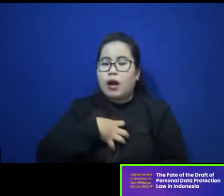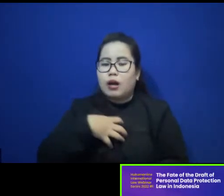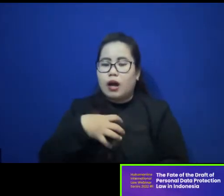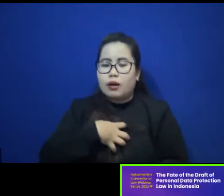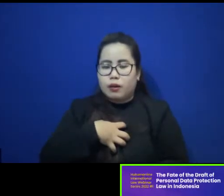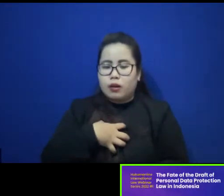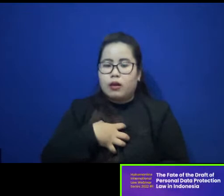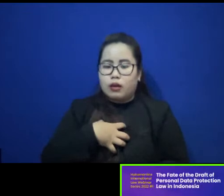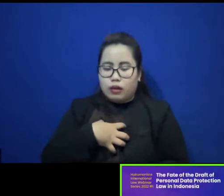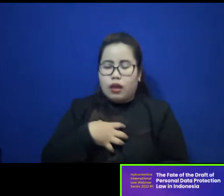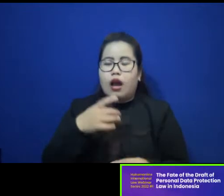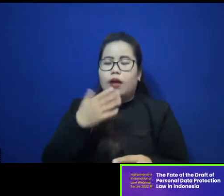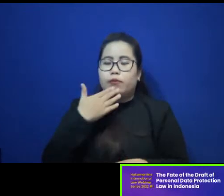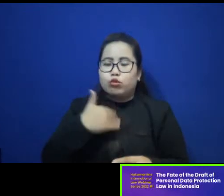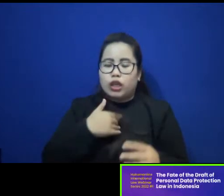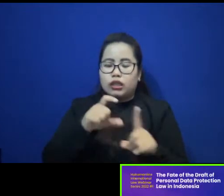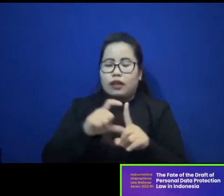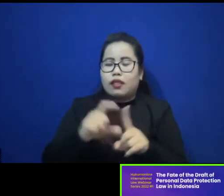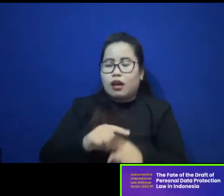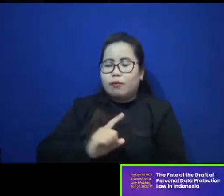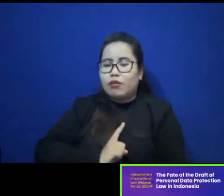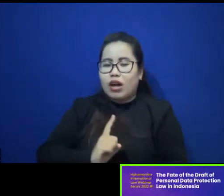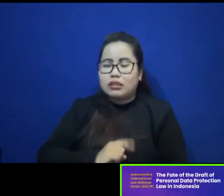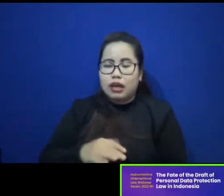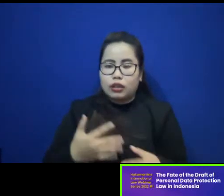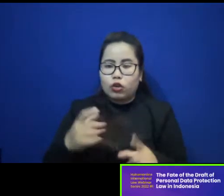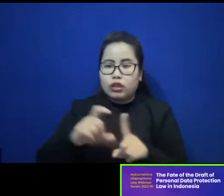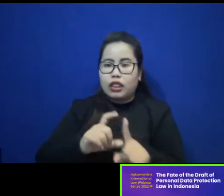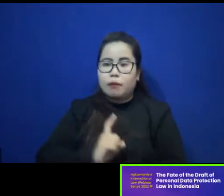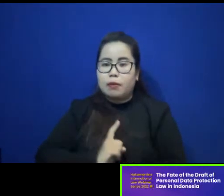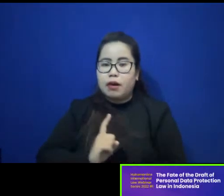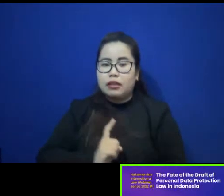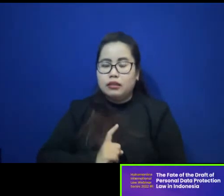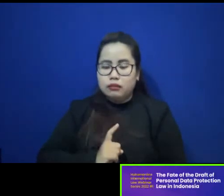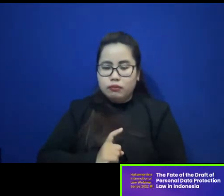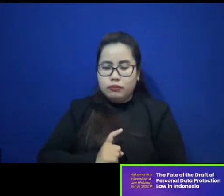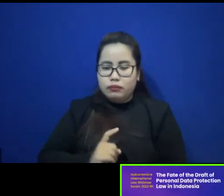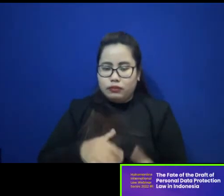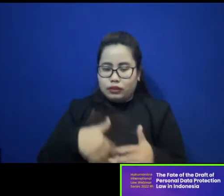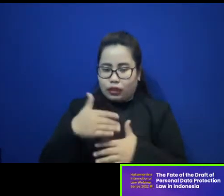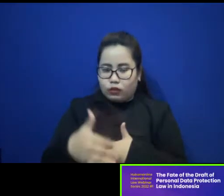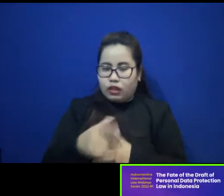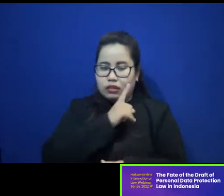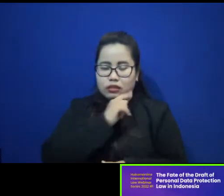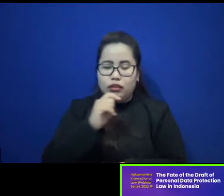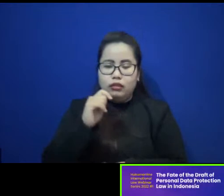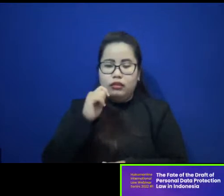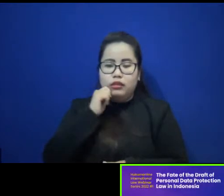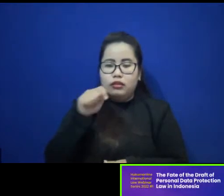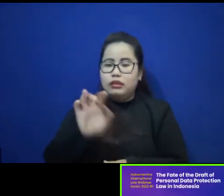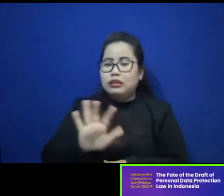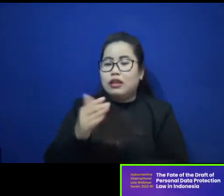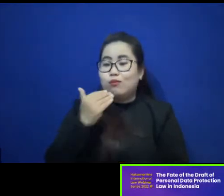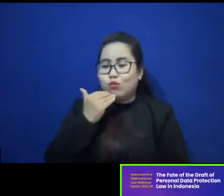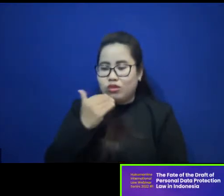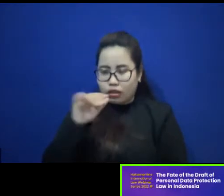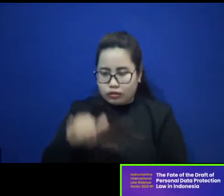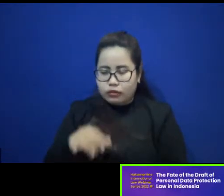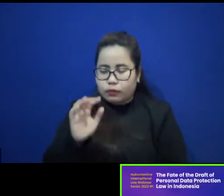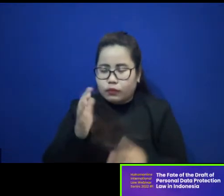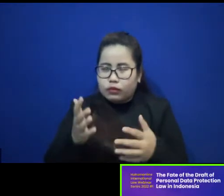yang ada dalam data privacy atau data pribadi itu sendiri dan ternyata tidak tidak mudah ya